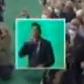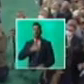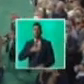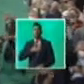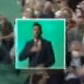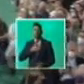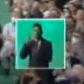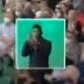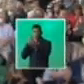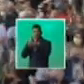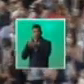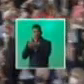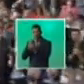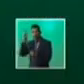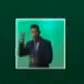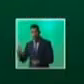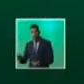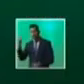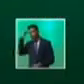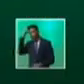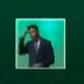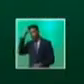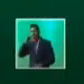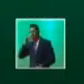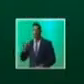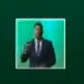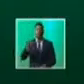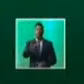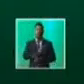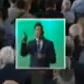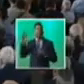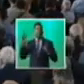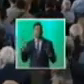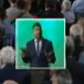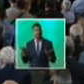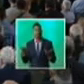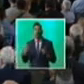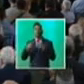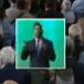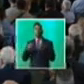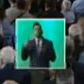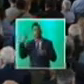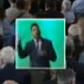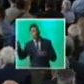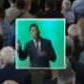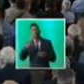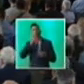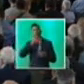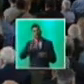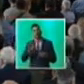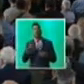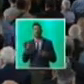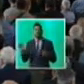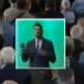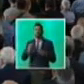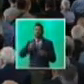στην περίπτωση εκείνη που ο λαός δεν έδινε την απόλυτη πλειοψηφία στο πρώτο κόμμα, είτε ήταν ο ΣΥΡΙΖΑ είτε Νέα Δημοκρατία, σε